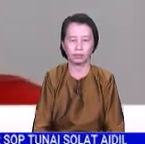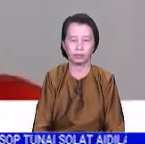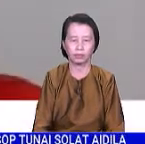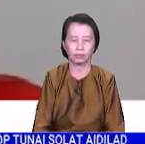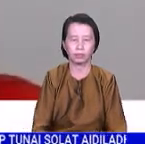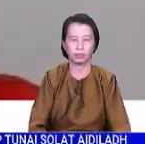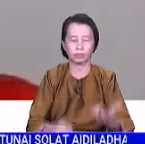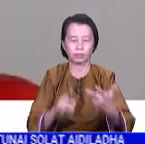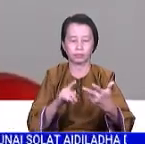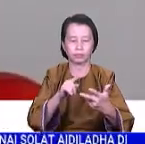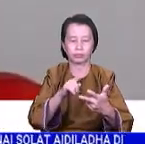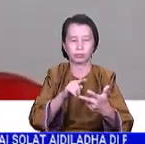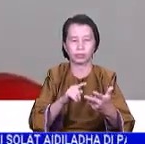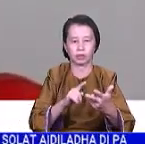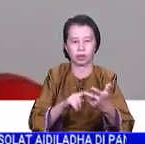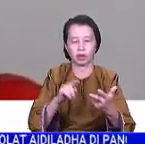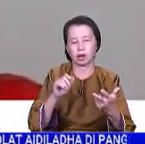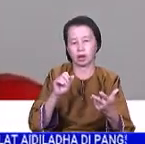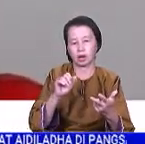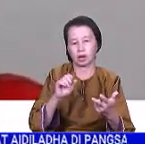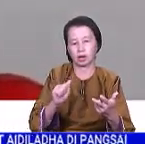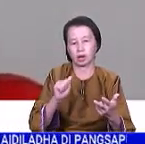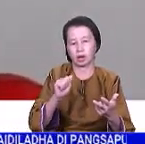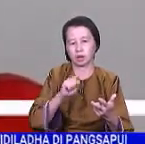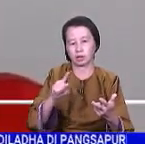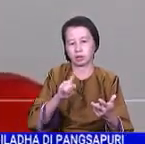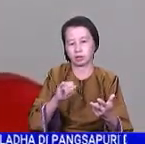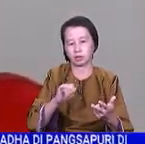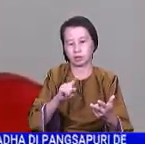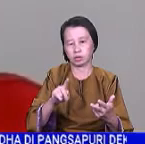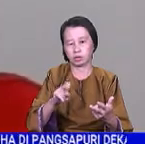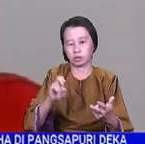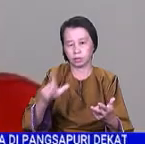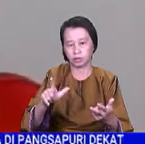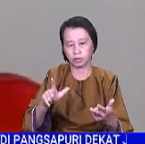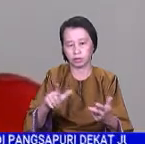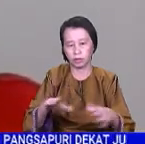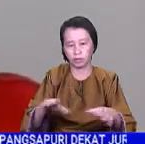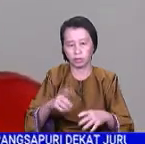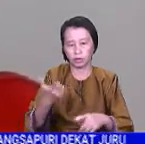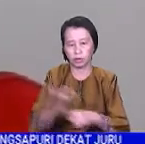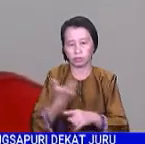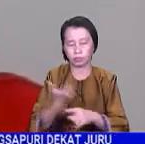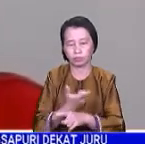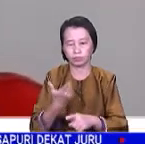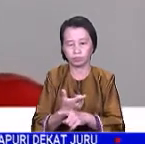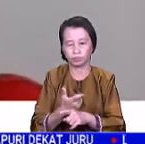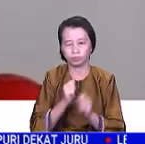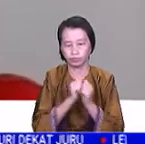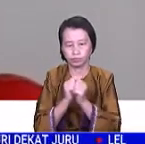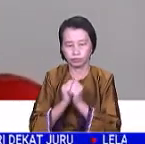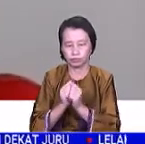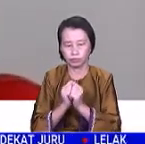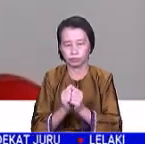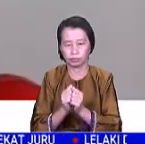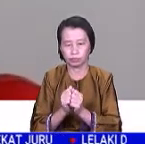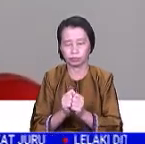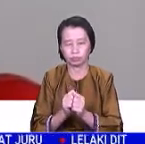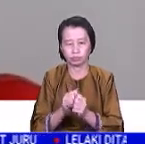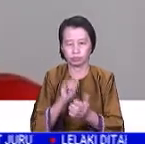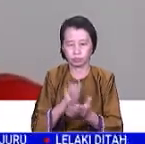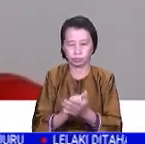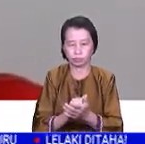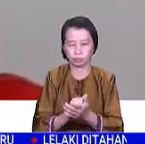Fidaus dia ada Azizul dan membuat latihan bersama Azizul adalah